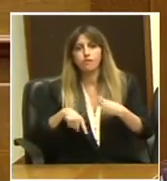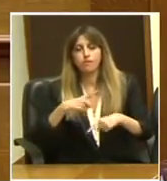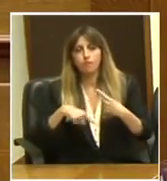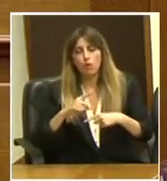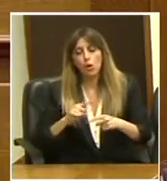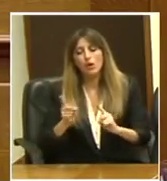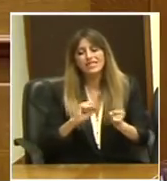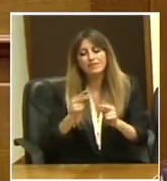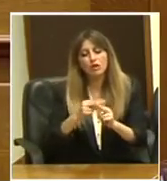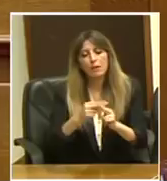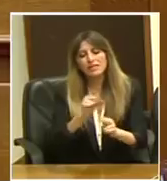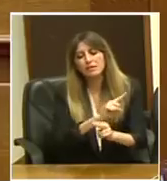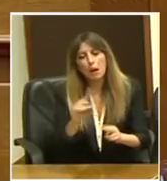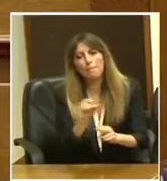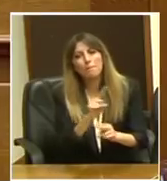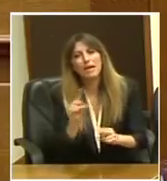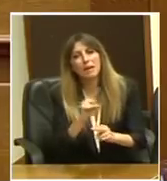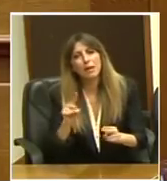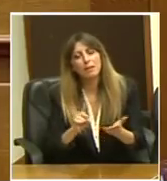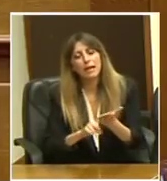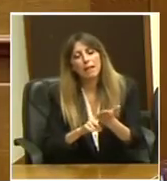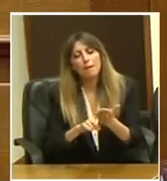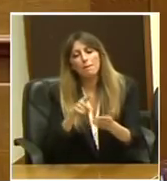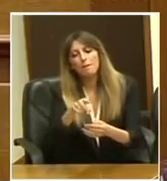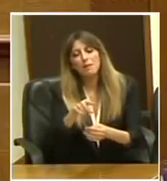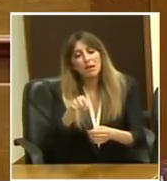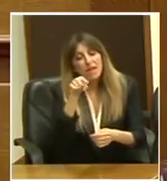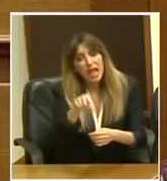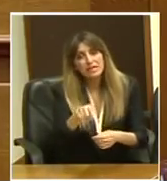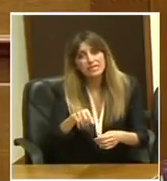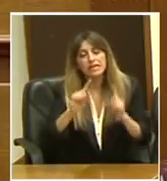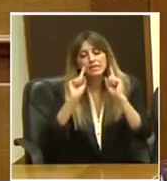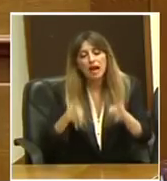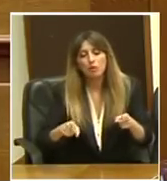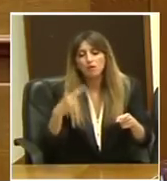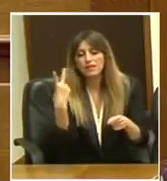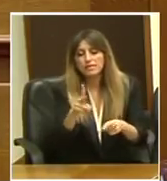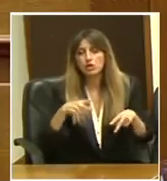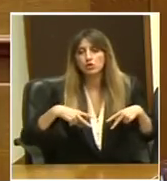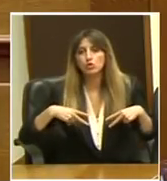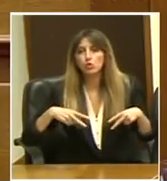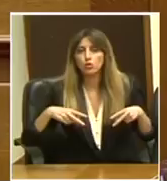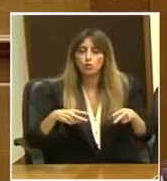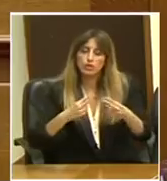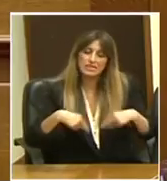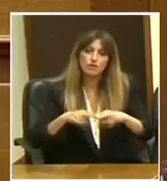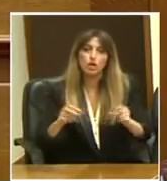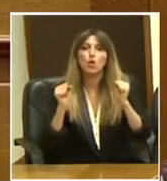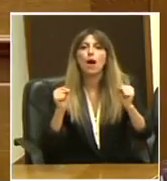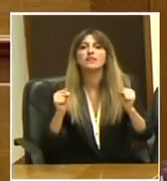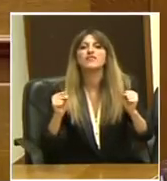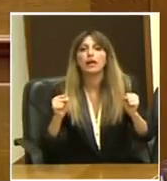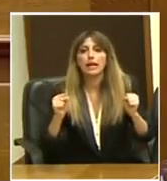συμφωνία, να περάσει ως απόφαση του Συμβουλίου Ασφαλείας, το οποίο θα επικαλεστεί μετά η ελληνική κυβέρνηση για